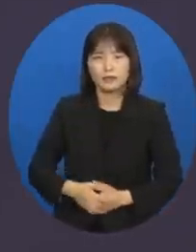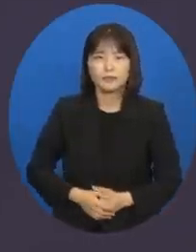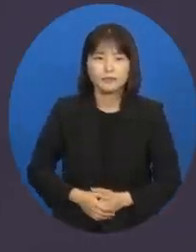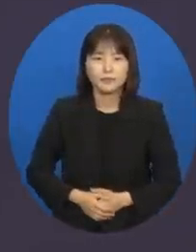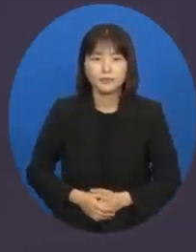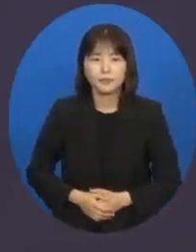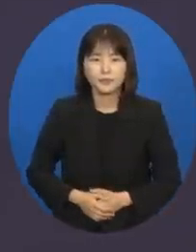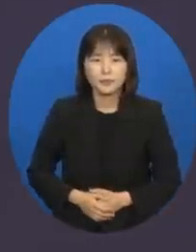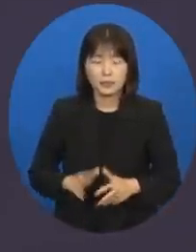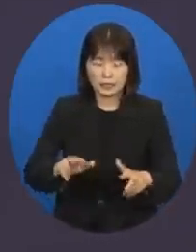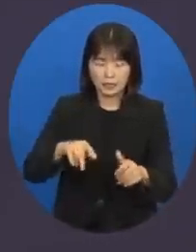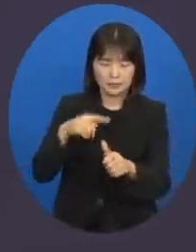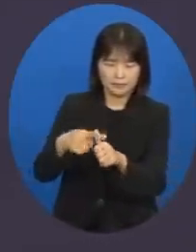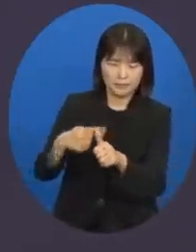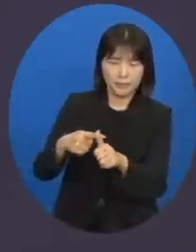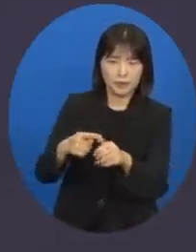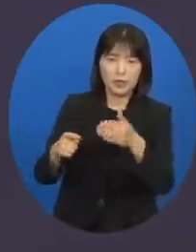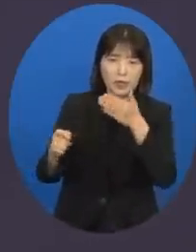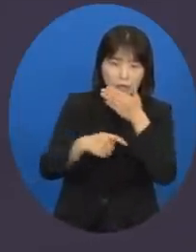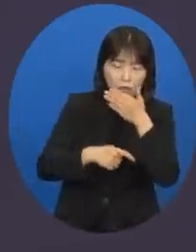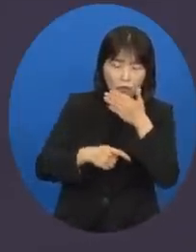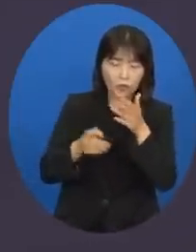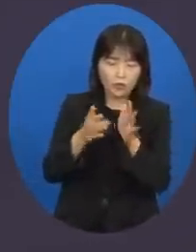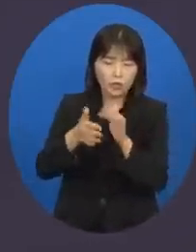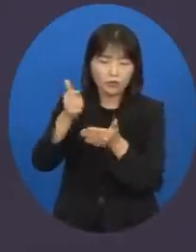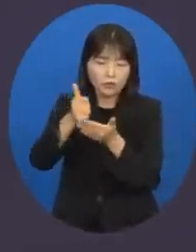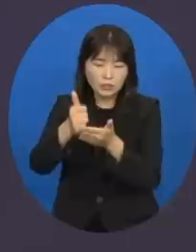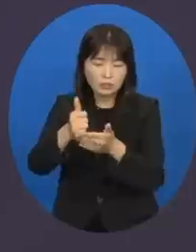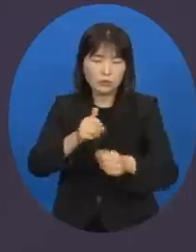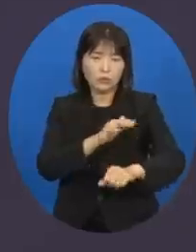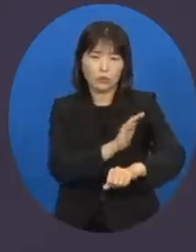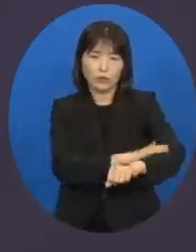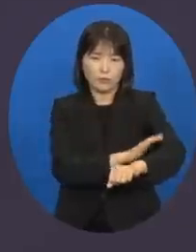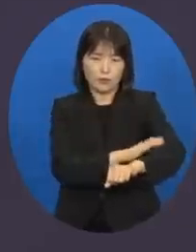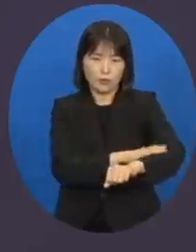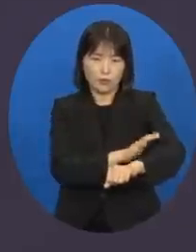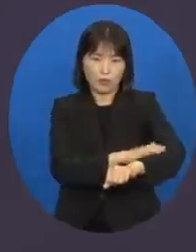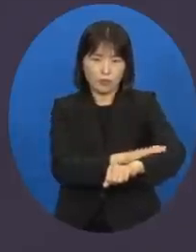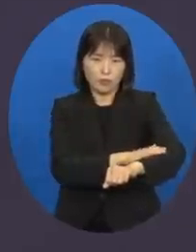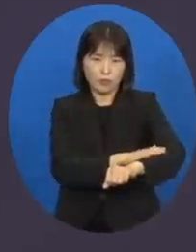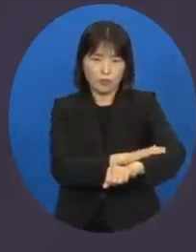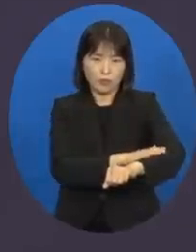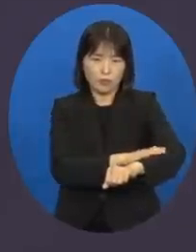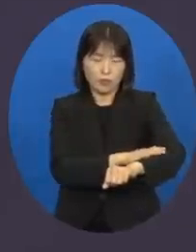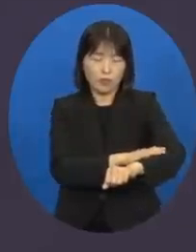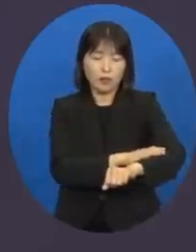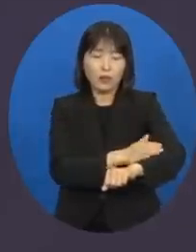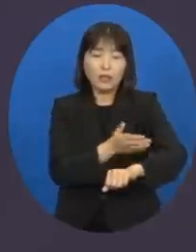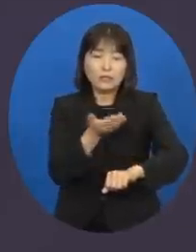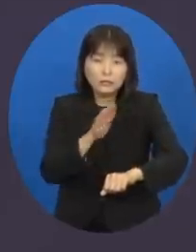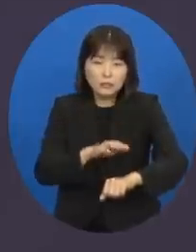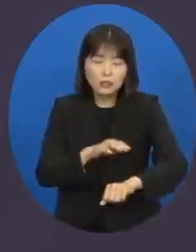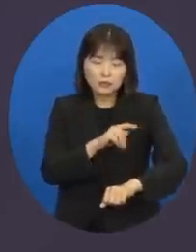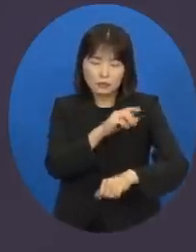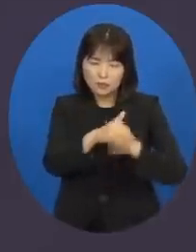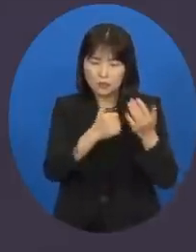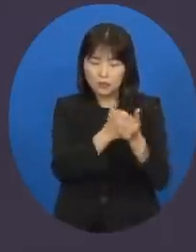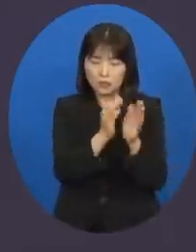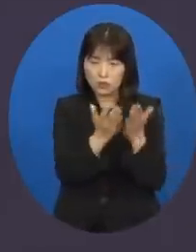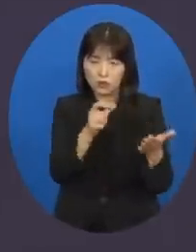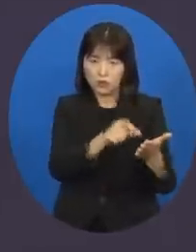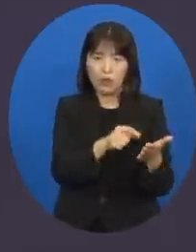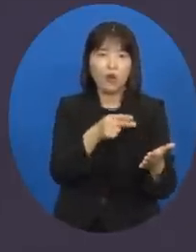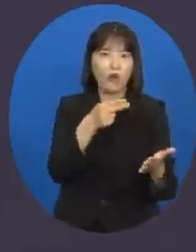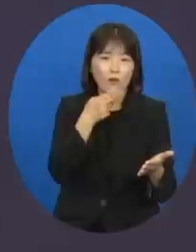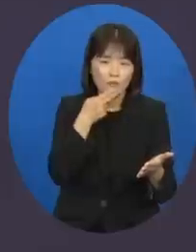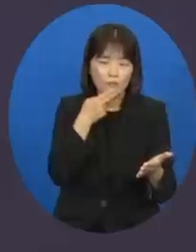지금 이 비방을 한 강도는 예수님 왼편에 있던 자로 알려져 있지만 성경에는 나와 있지 않아요. 성경에는 누가 이 말을 했는지